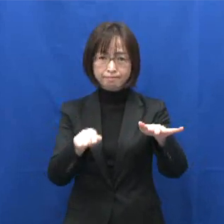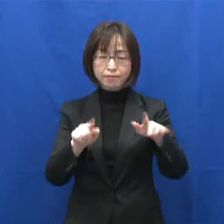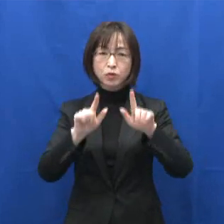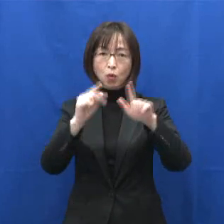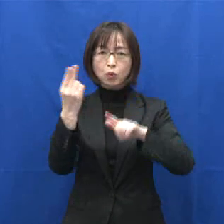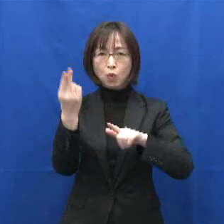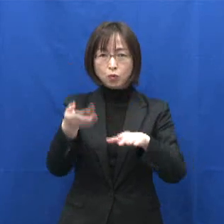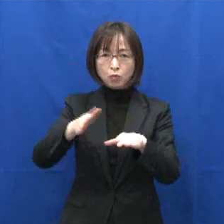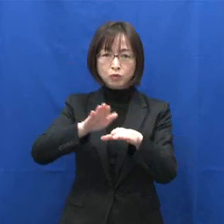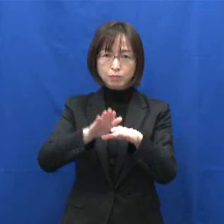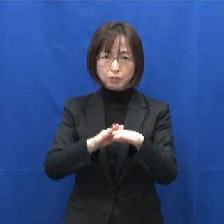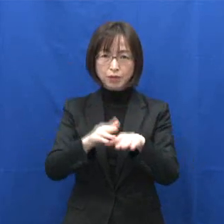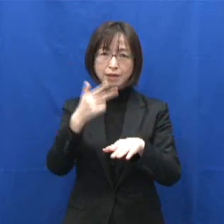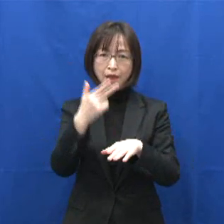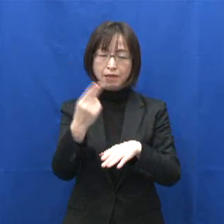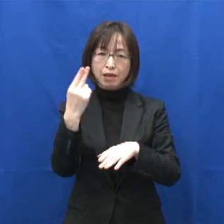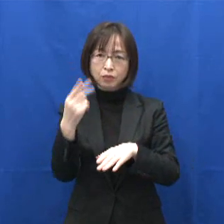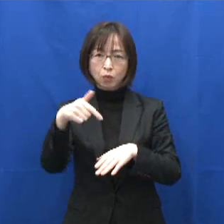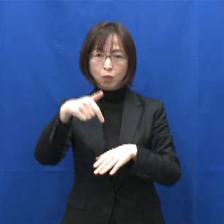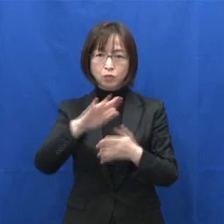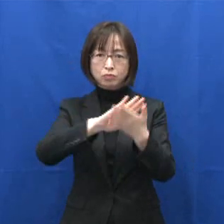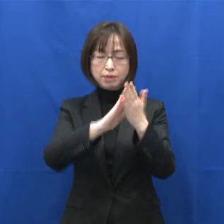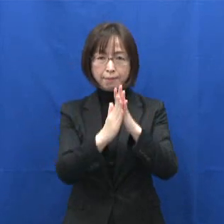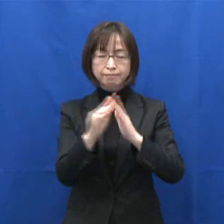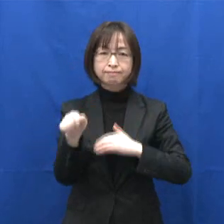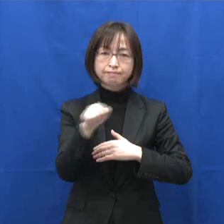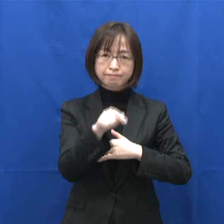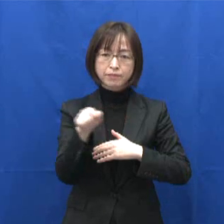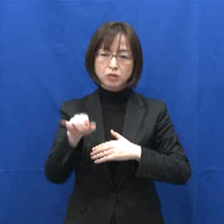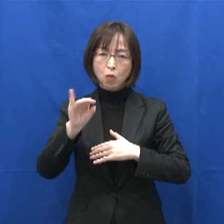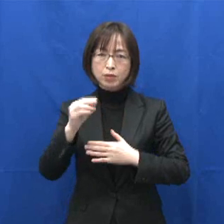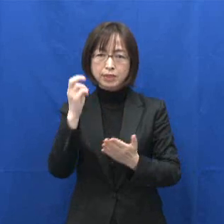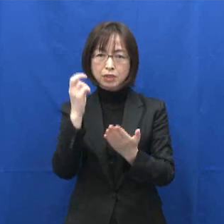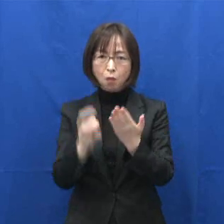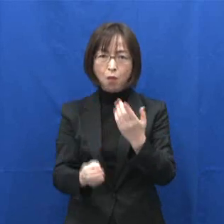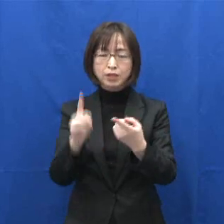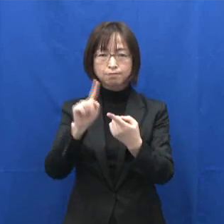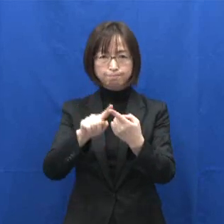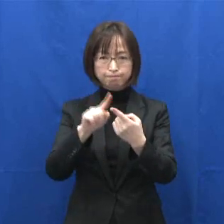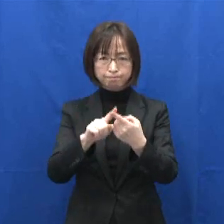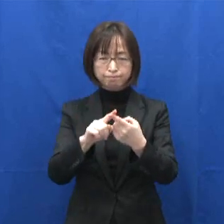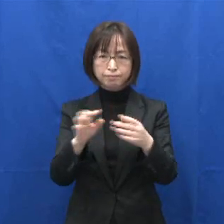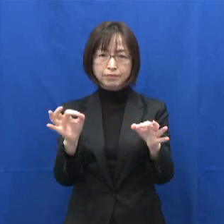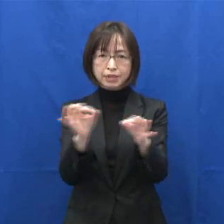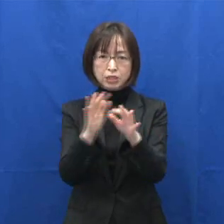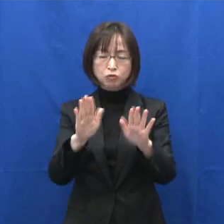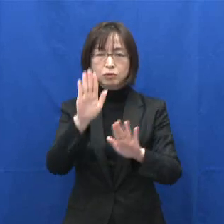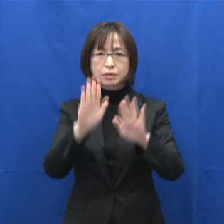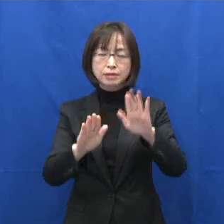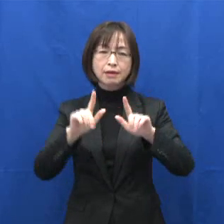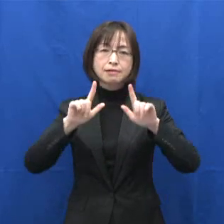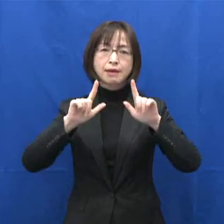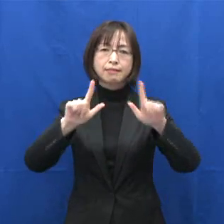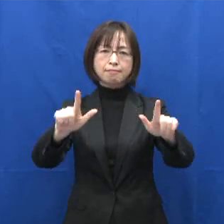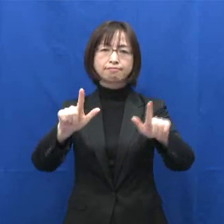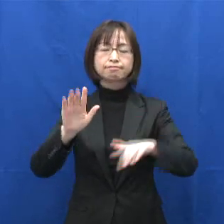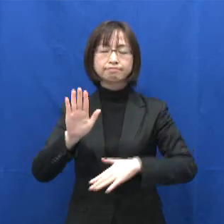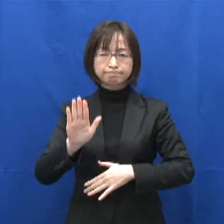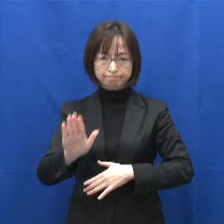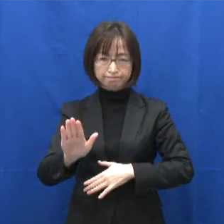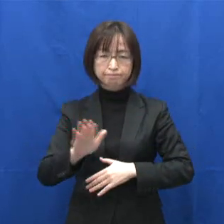京都を含む7都府県に措置法に基づく緊急事態宣言が発令されました